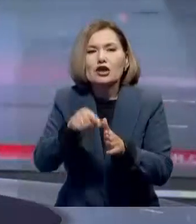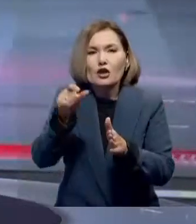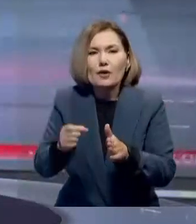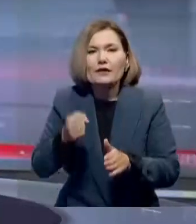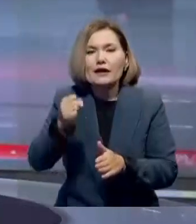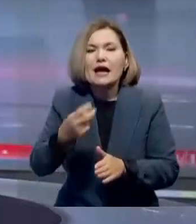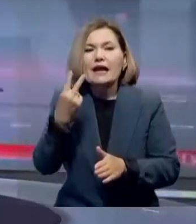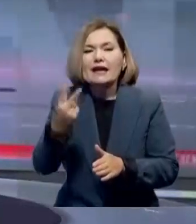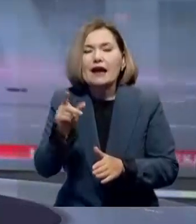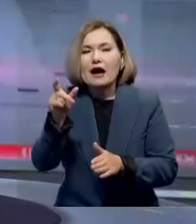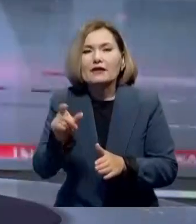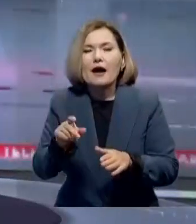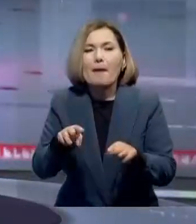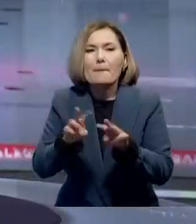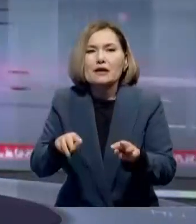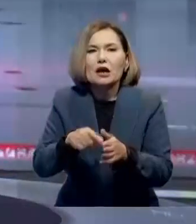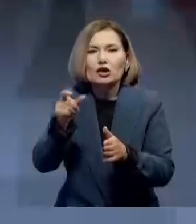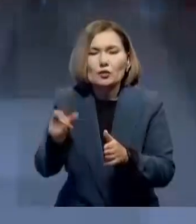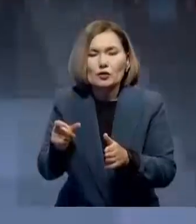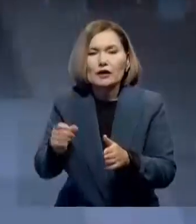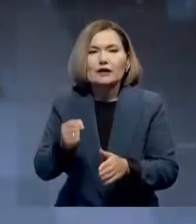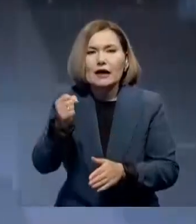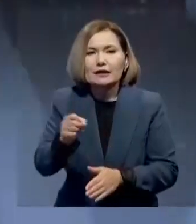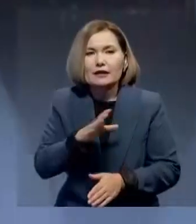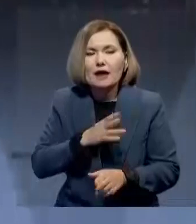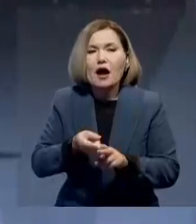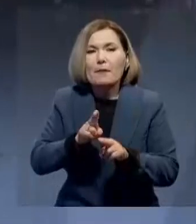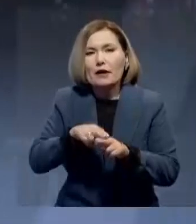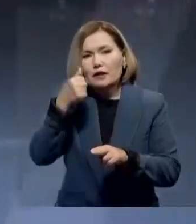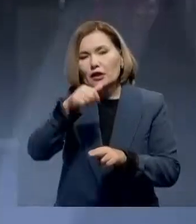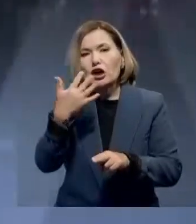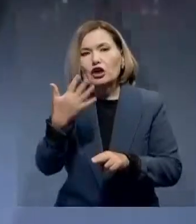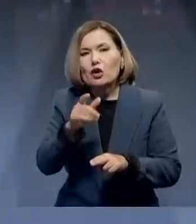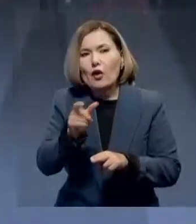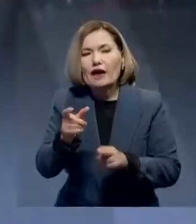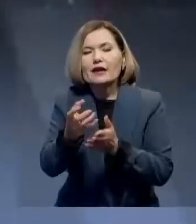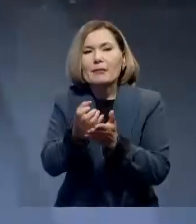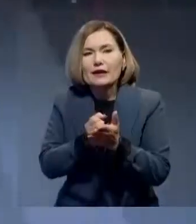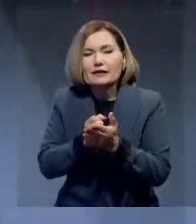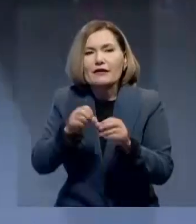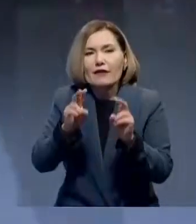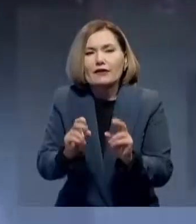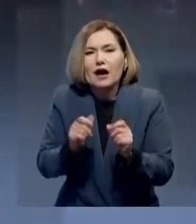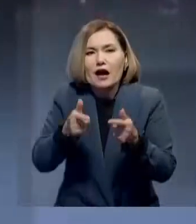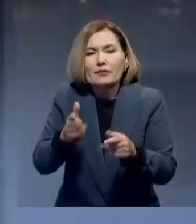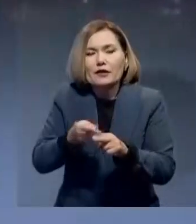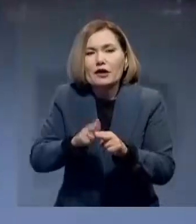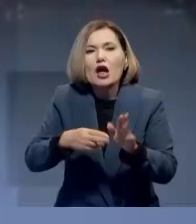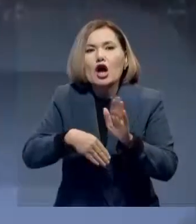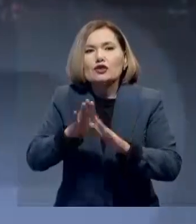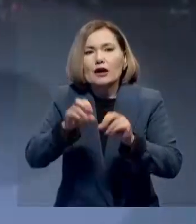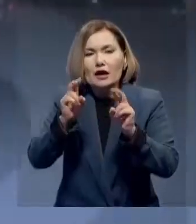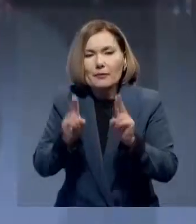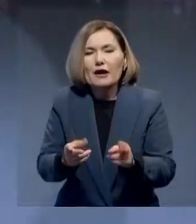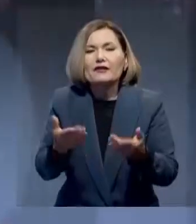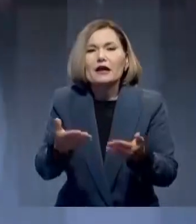сайланып, екі адам мәслихат депутаты атанды. Биыл 50 адам резервке қабылданады. Осы үздік мамандардың сатына енудің